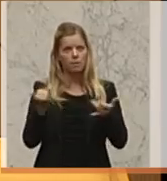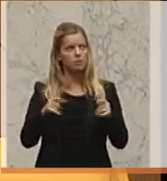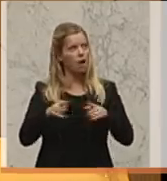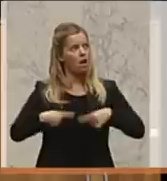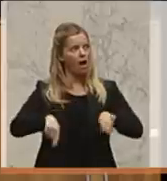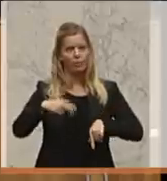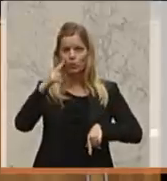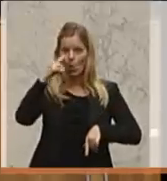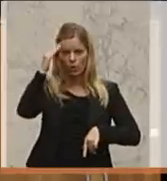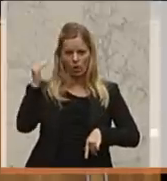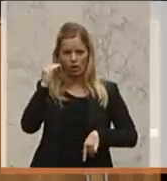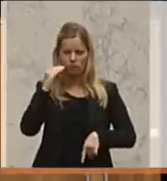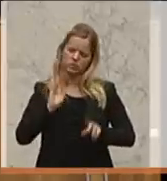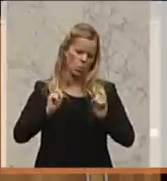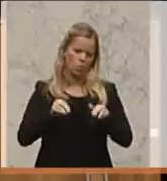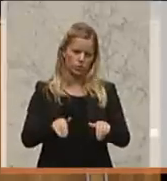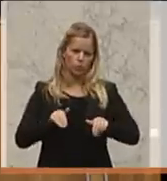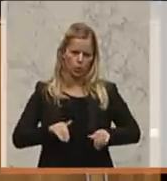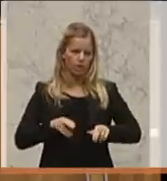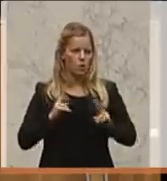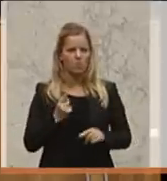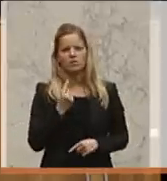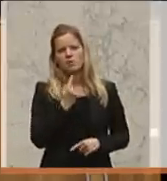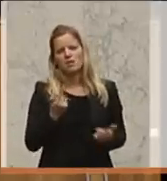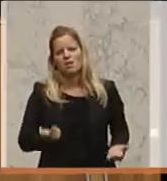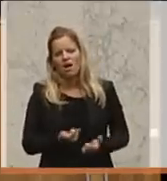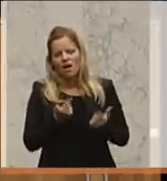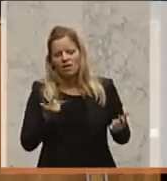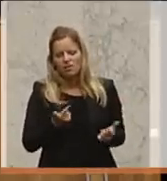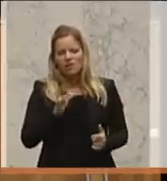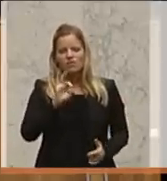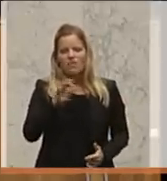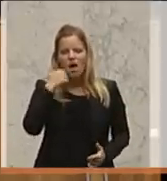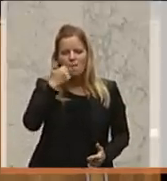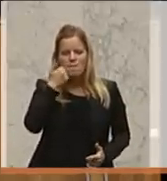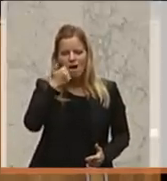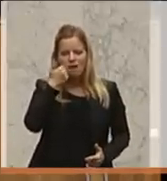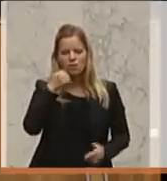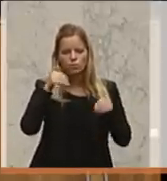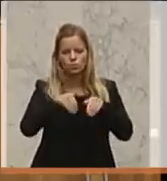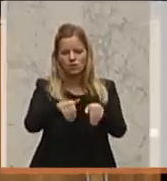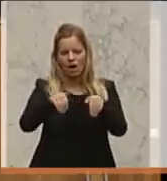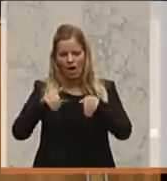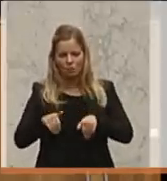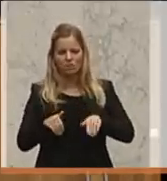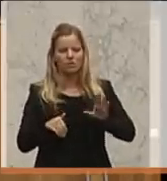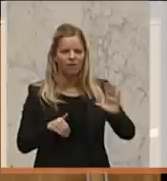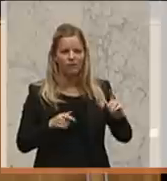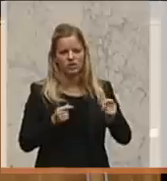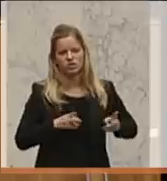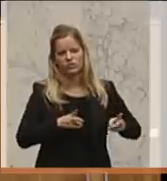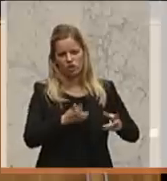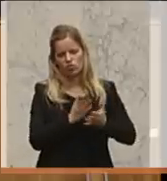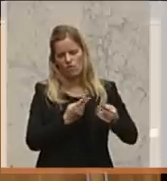sich ja leicht, weil wenn der Herr Faymann abtreten muss, dann haben Sie Ihren finanziellen Weg schon vorgezeichnet. Er wird sich heute aus dem